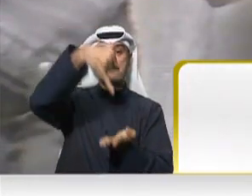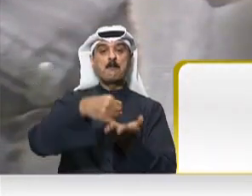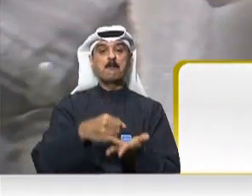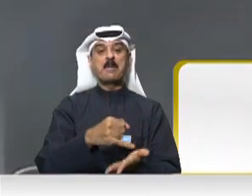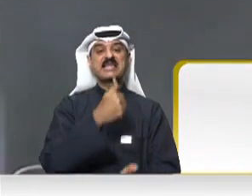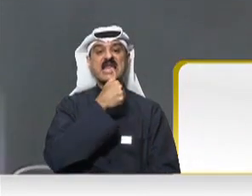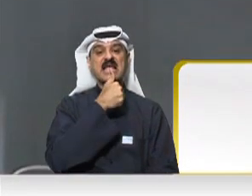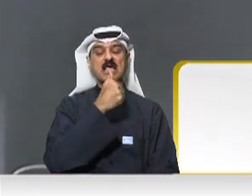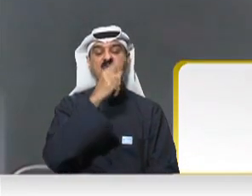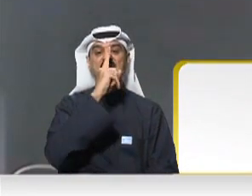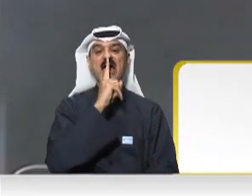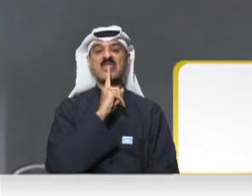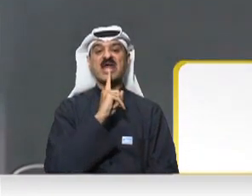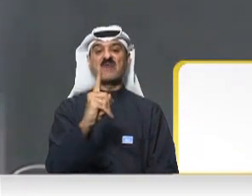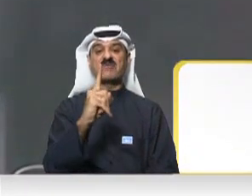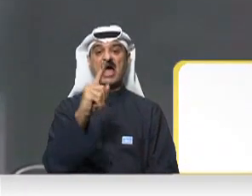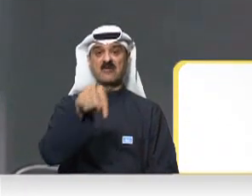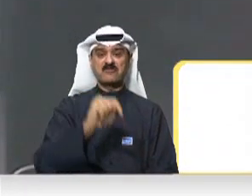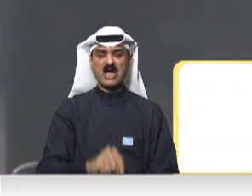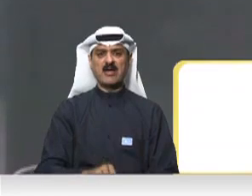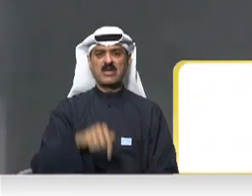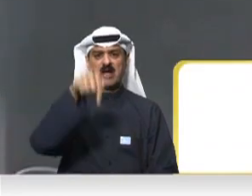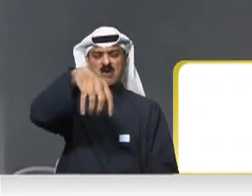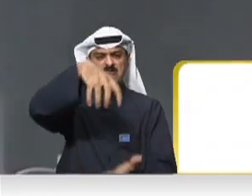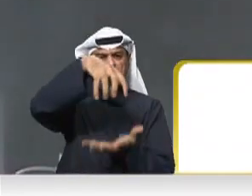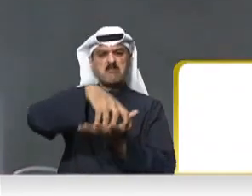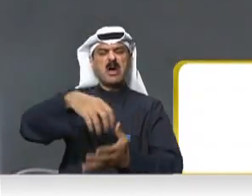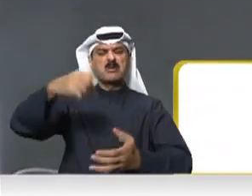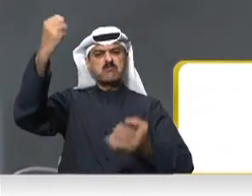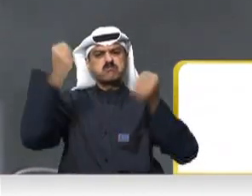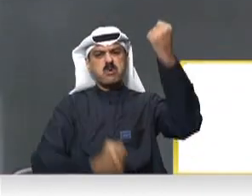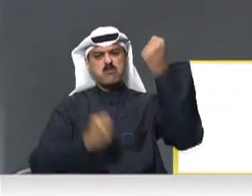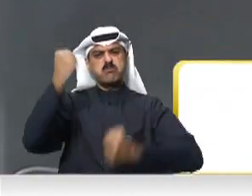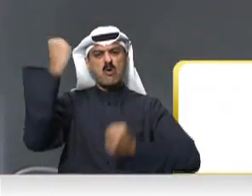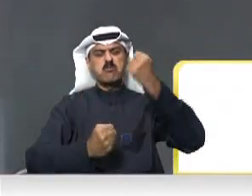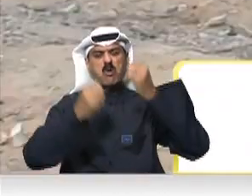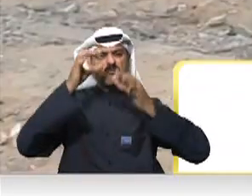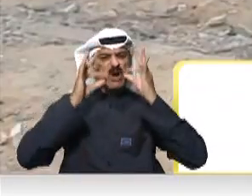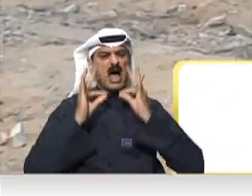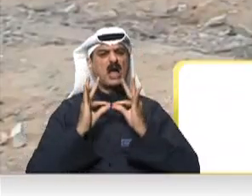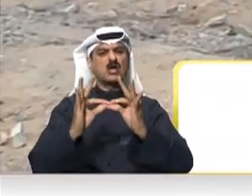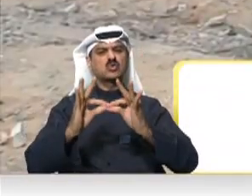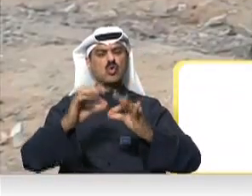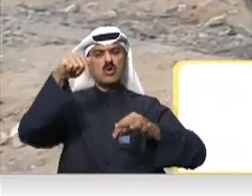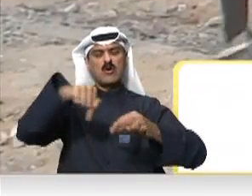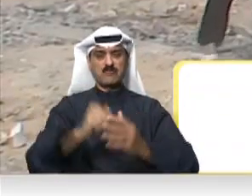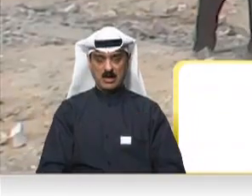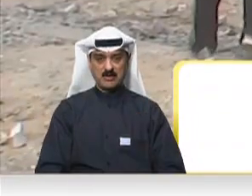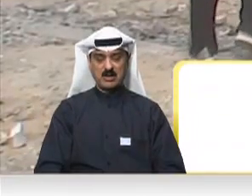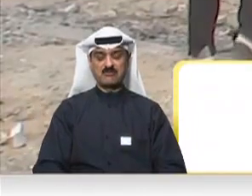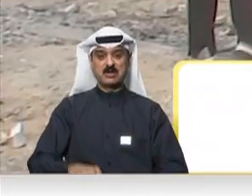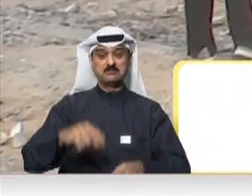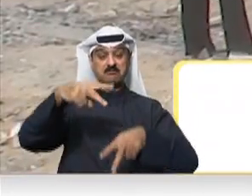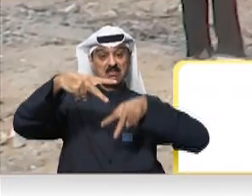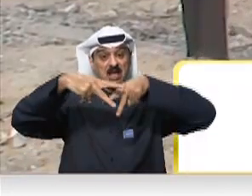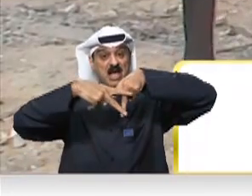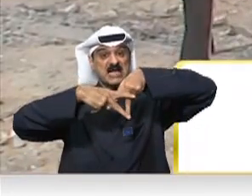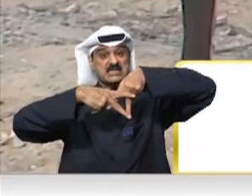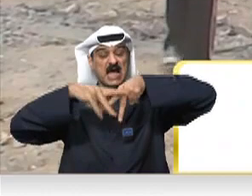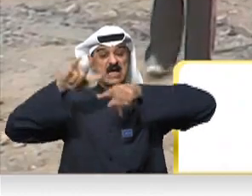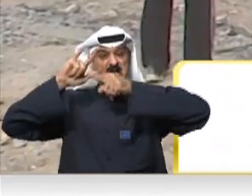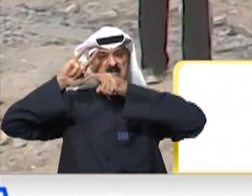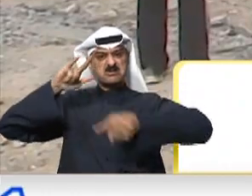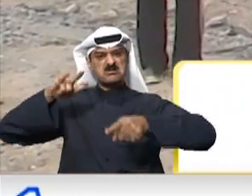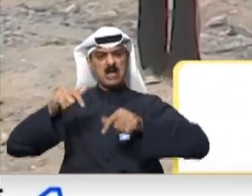القطاع، حيث شهدت تلك المناطق قصفا متواصلا ومركزا، كما ونسفت طائرات الاحتلال